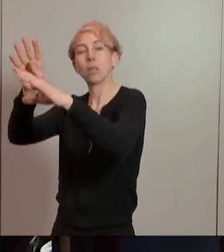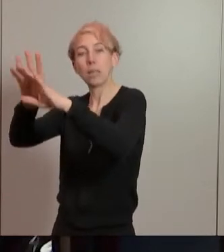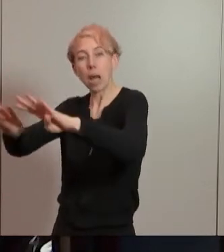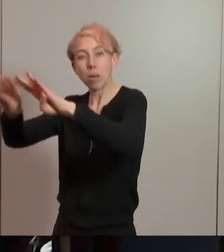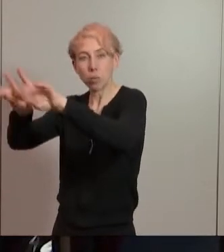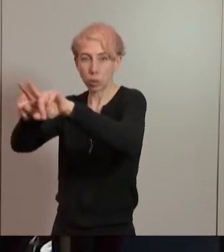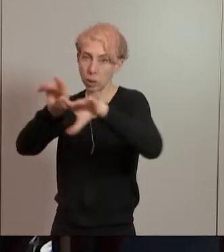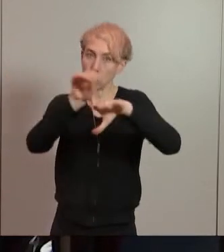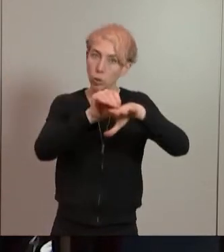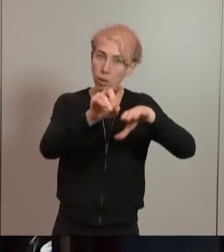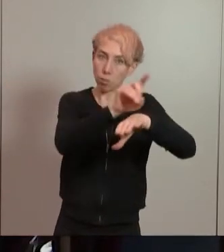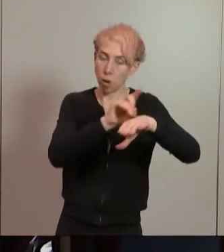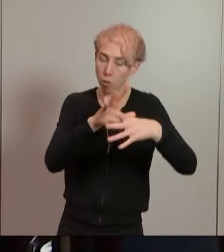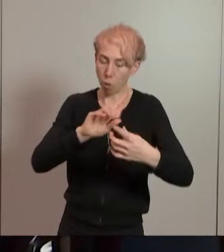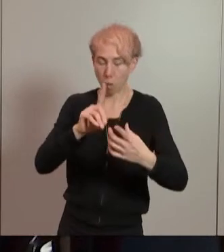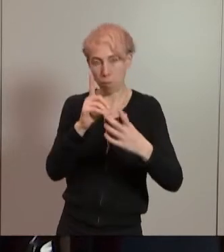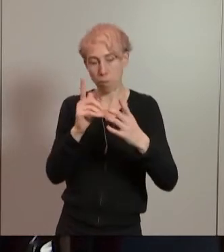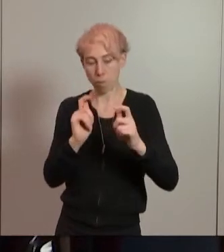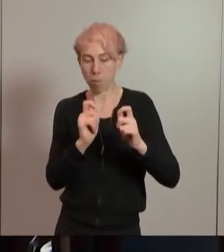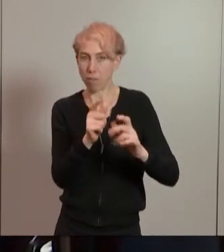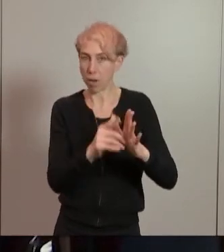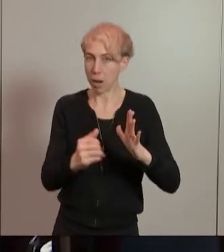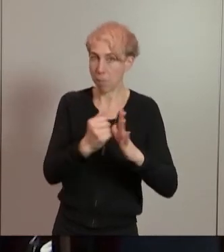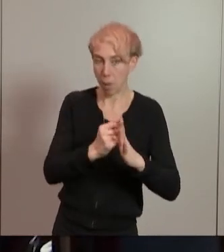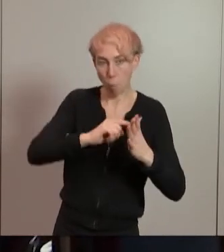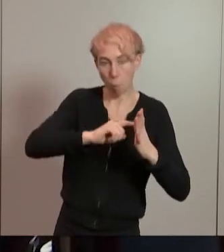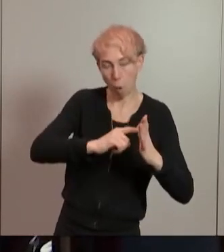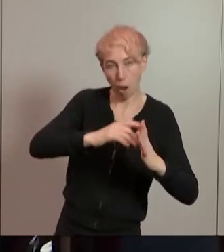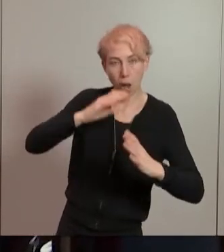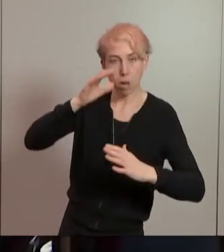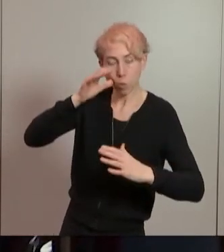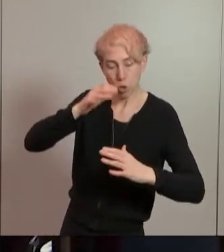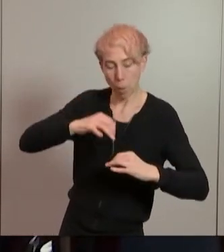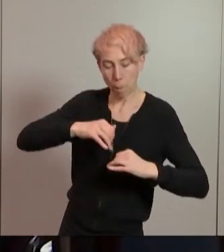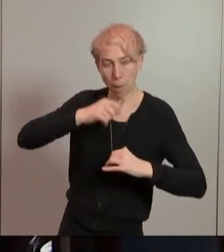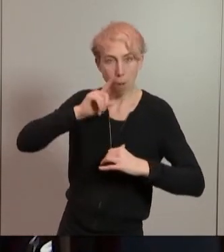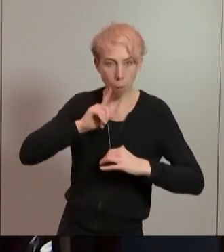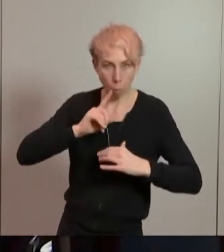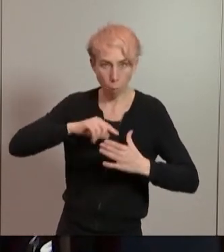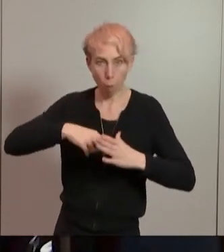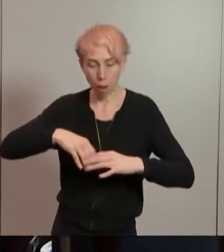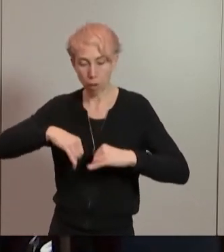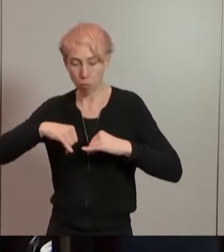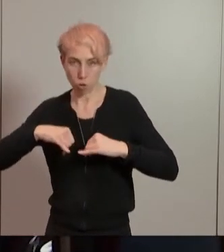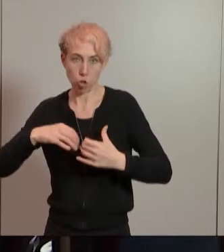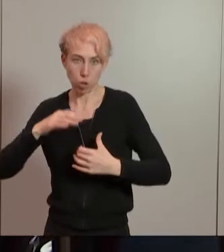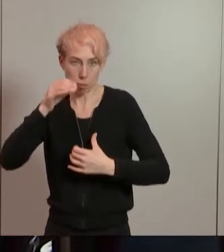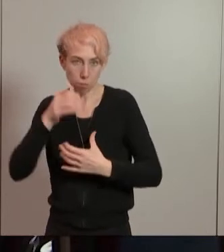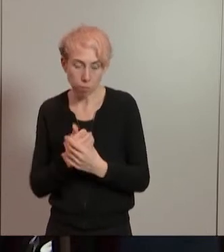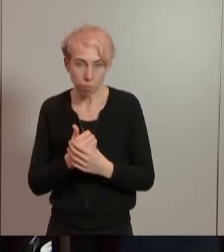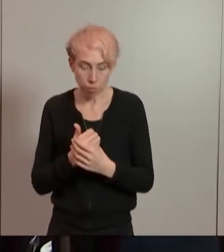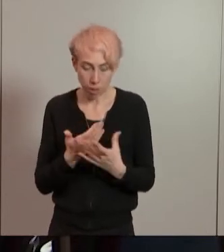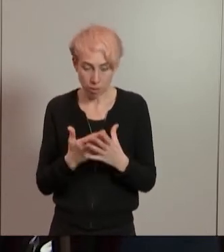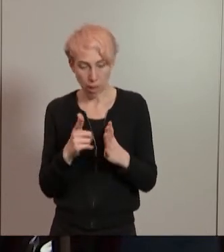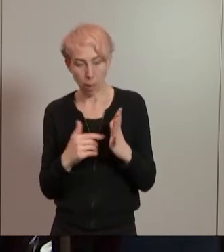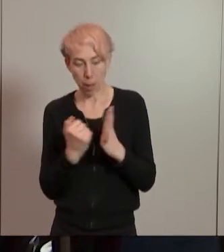une labellisation en point écoute pour les parents et en point accueil et écoute jeunes. Cette labellisation permet d'élargir